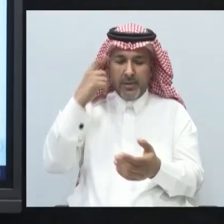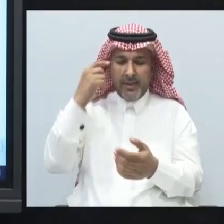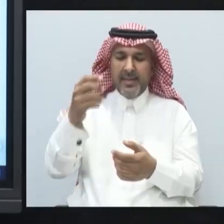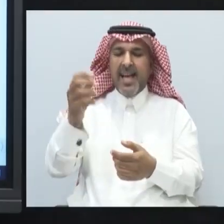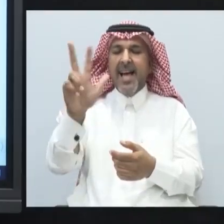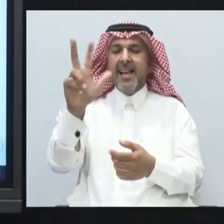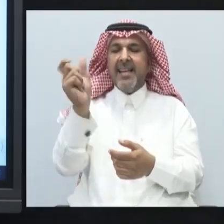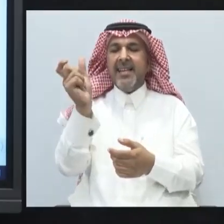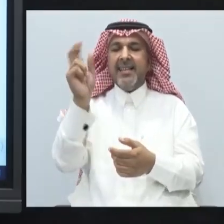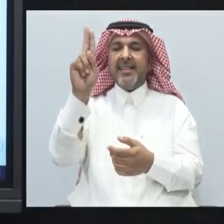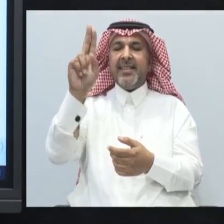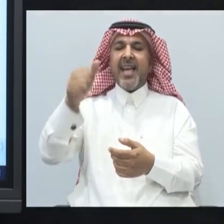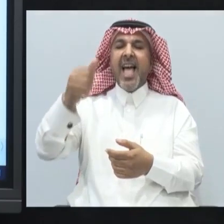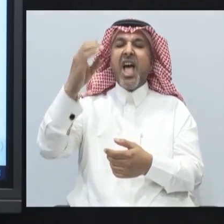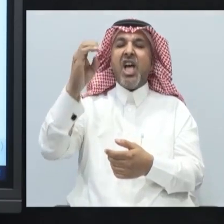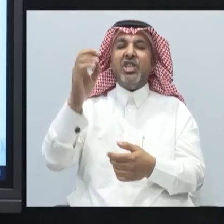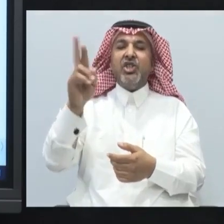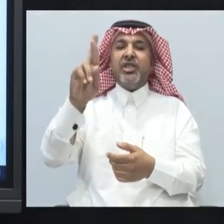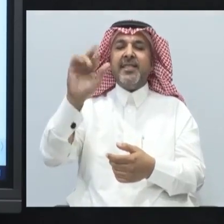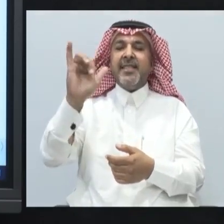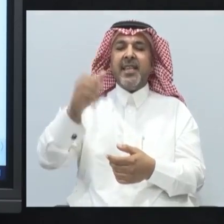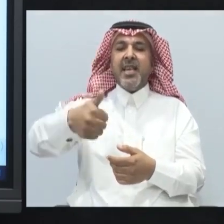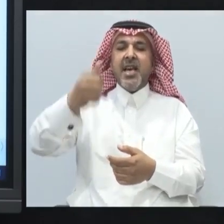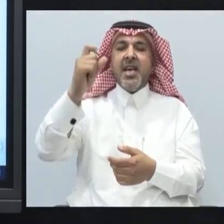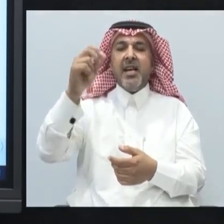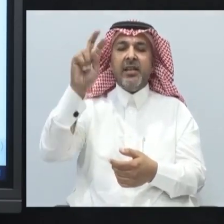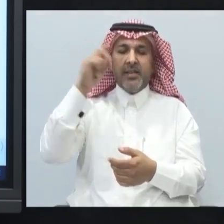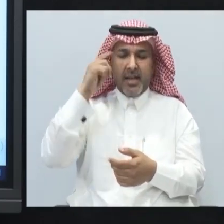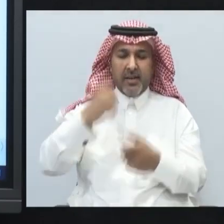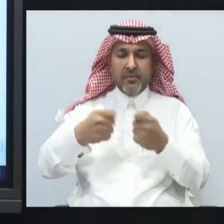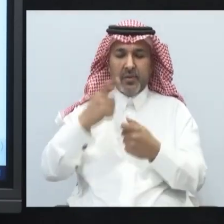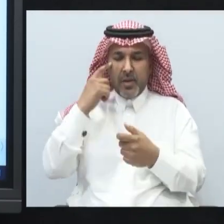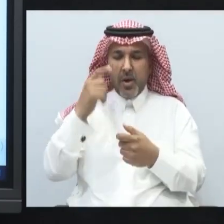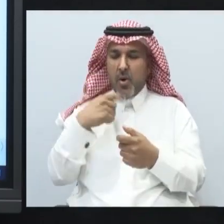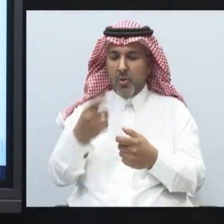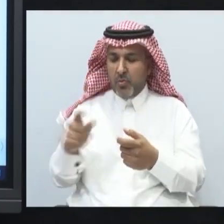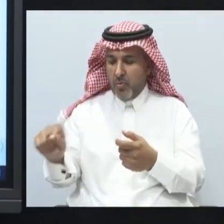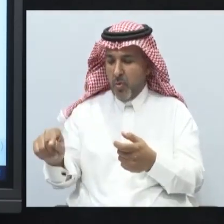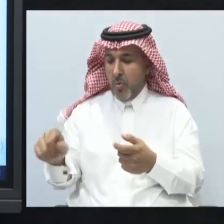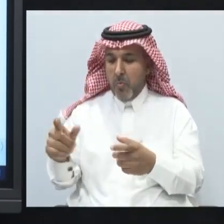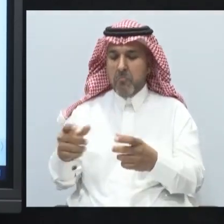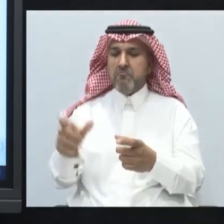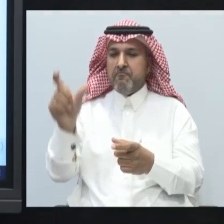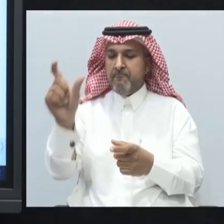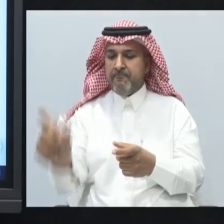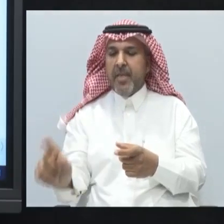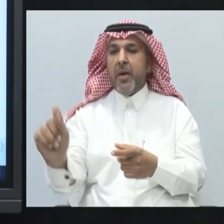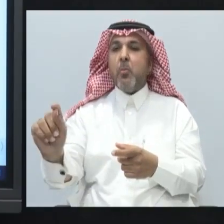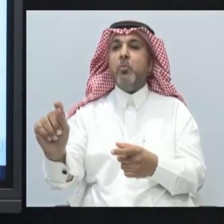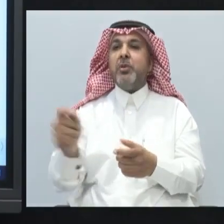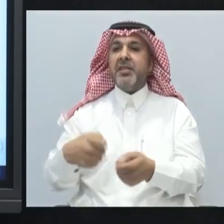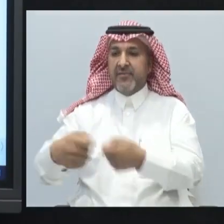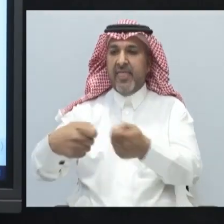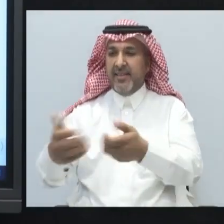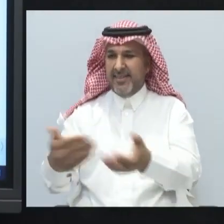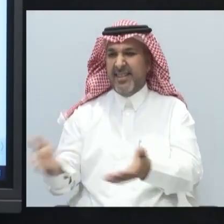والانتاج يعني بعض المهارات في التسويق كلما يعني مثلا دفعت الشركه اكثر على التسويق كلما زادت المبيعات